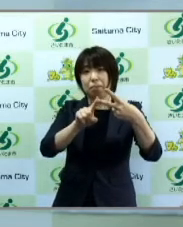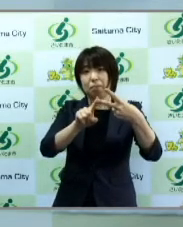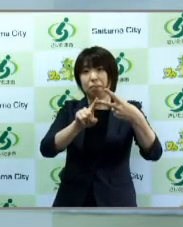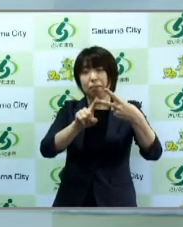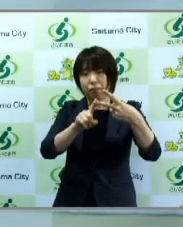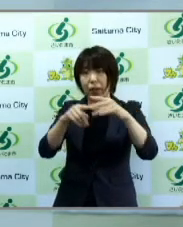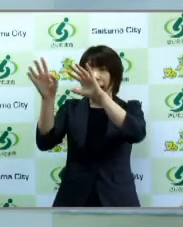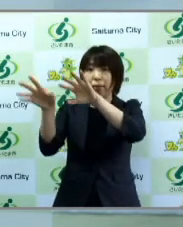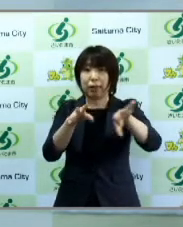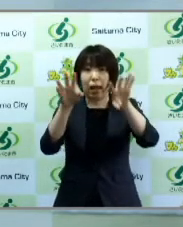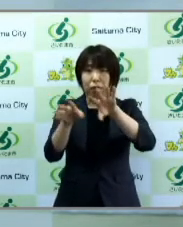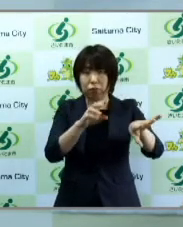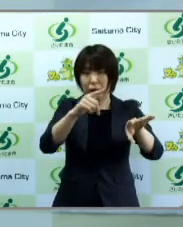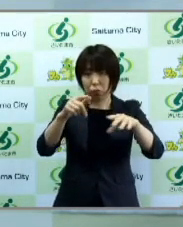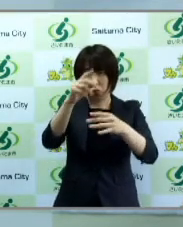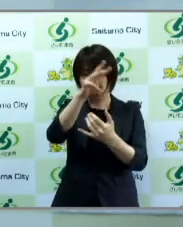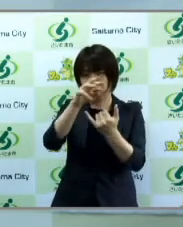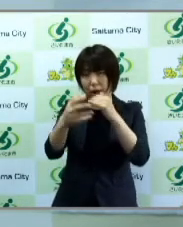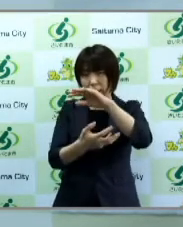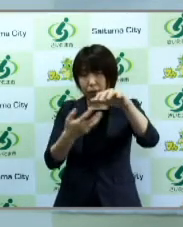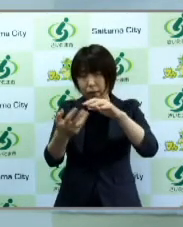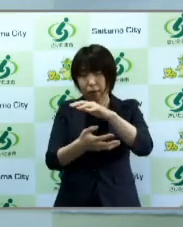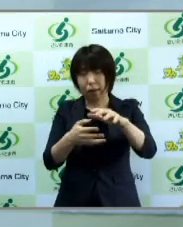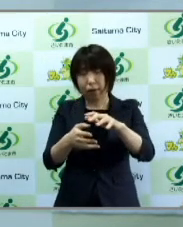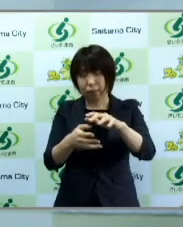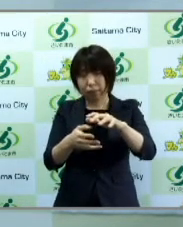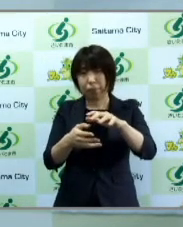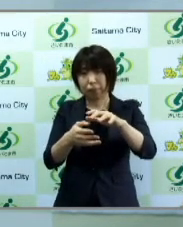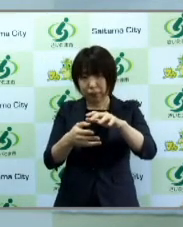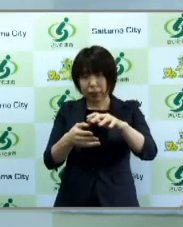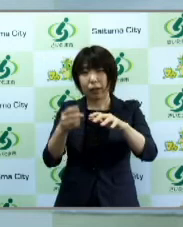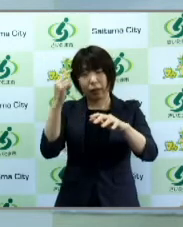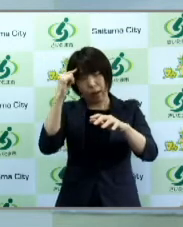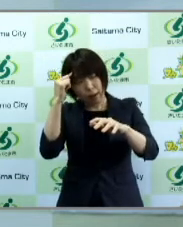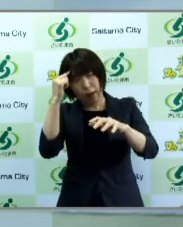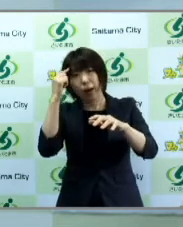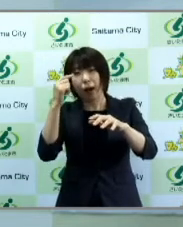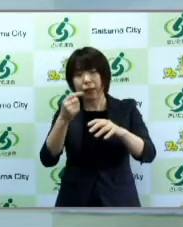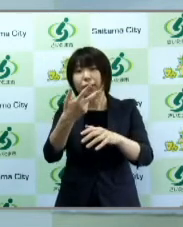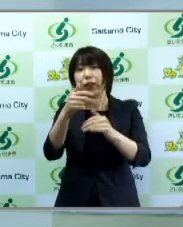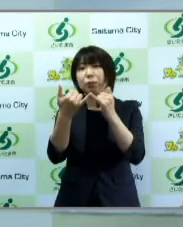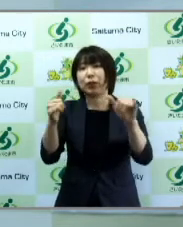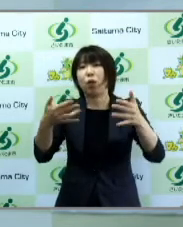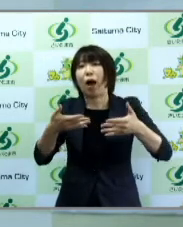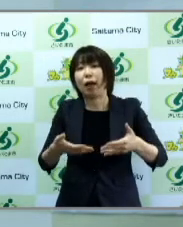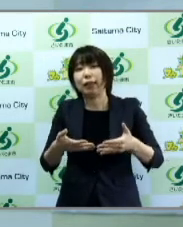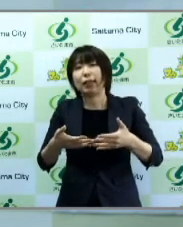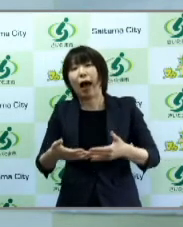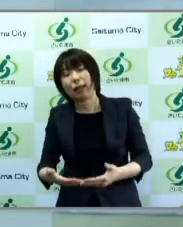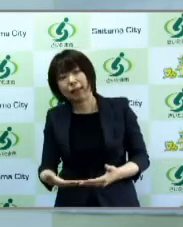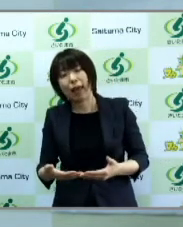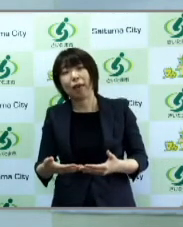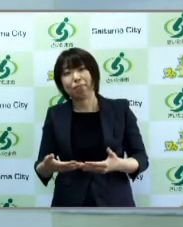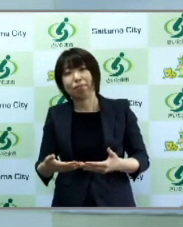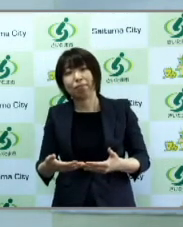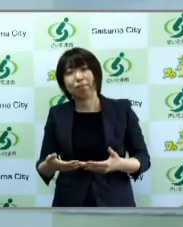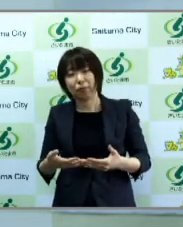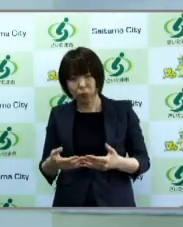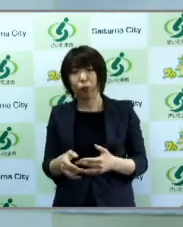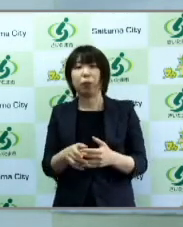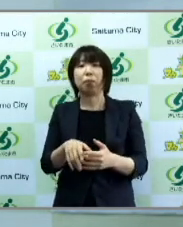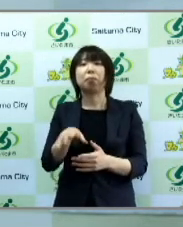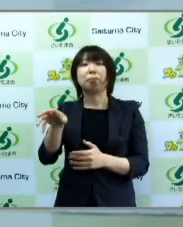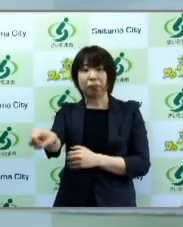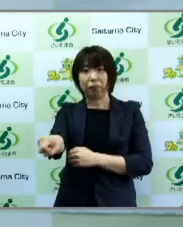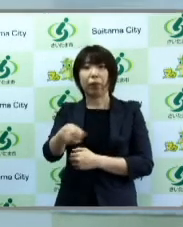害に備え協定を締結することによって市民の安心安全を早期に確保できるということであります。協定の概要であります